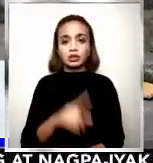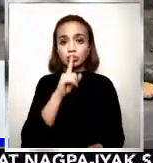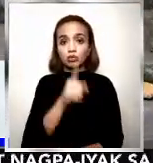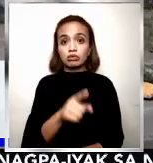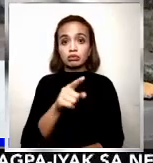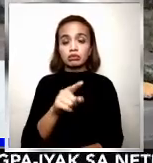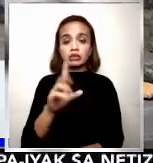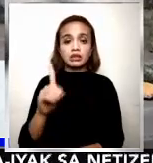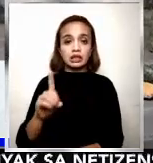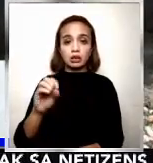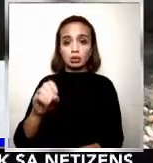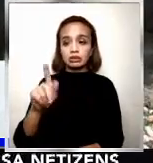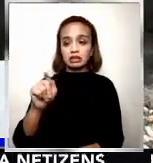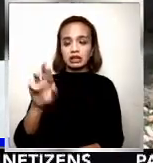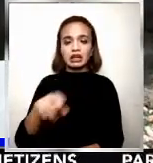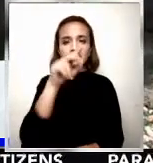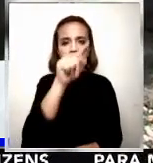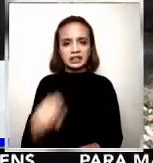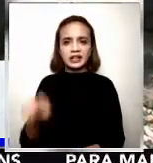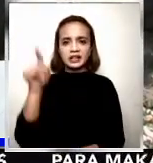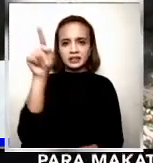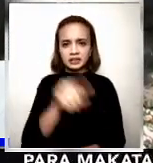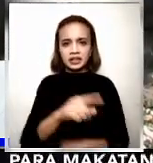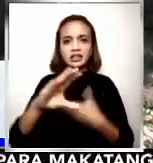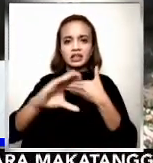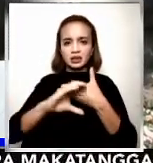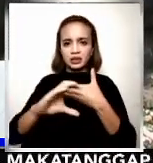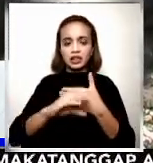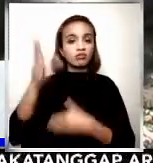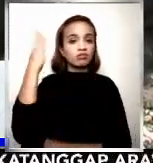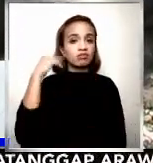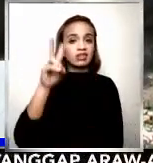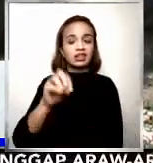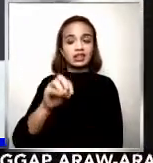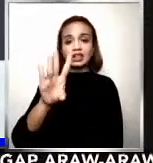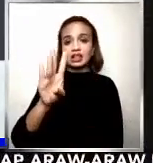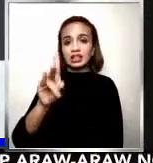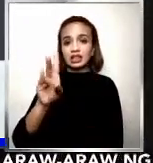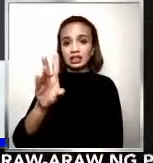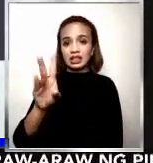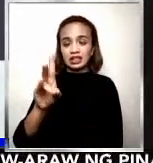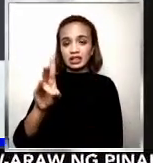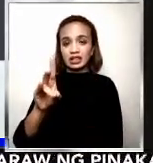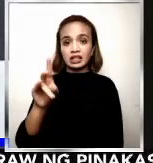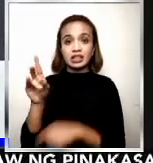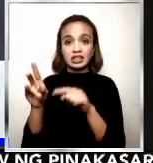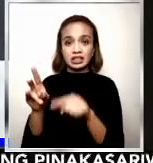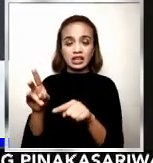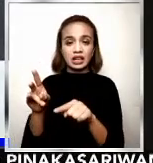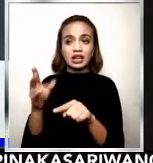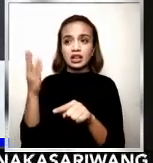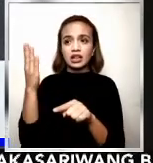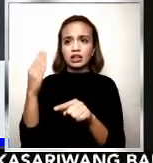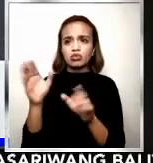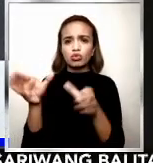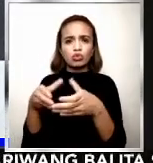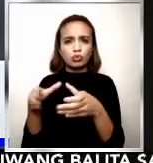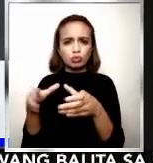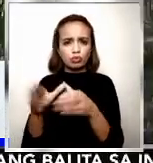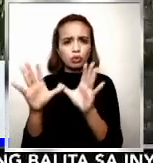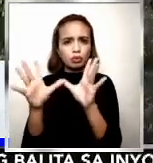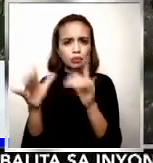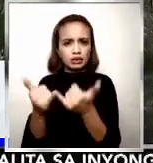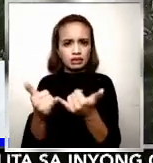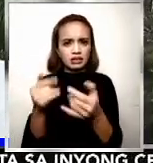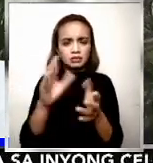DOTR ang kontrata ng BURI noong 2017 bilang maintenance provider ng MRT3 kasunod ng serye ng mga